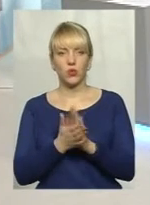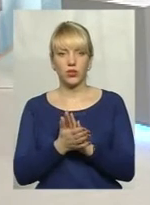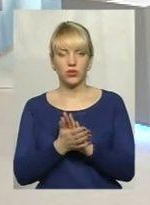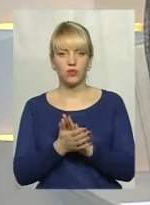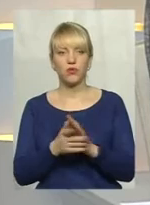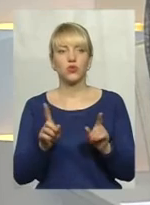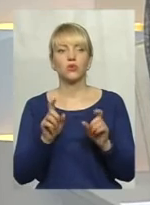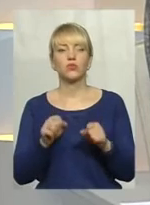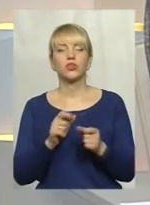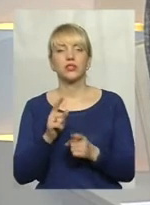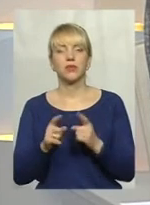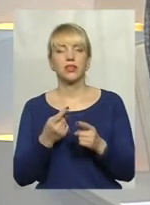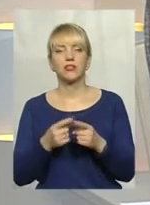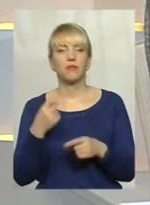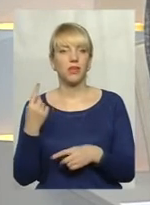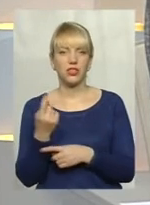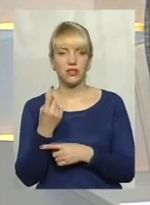може змінити ситуацію? Перш за все,